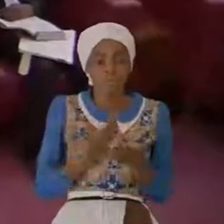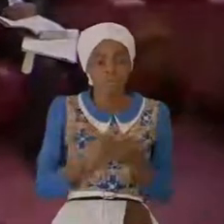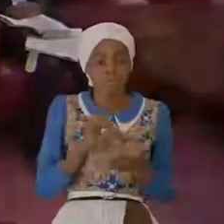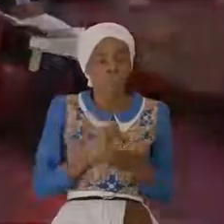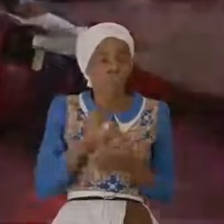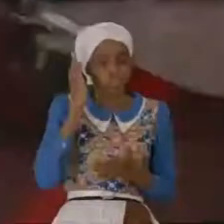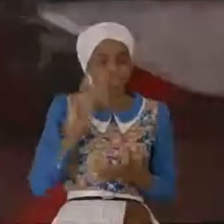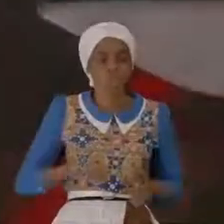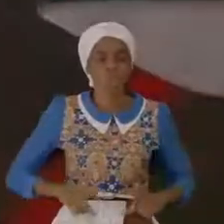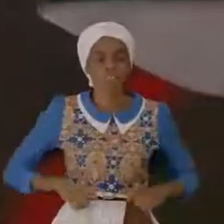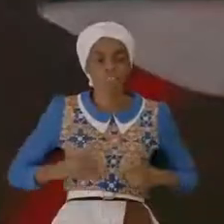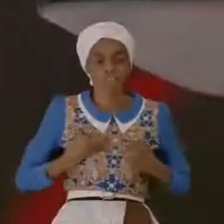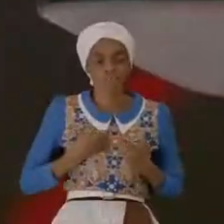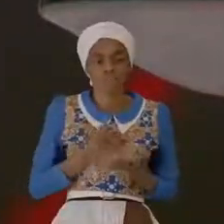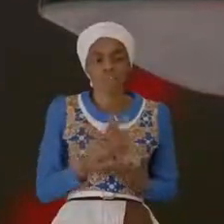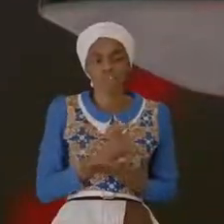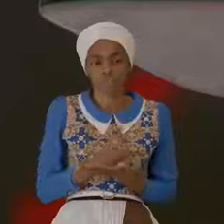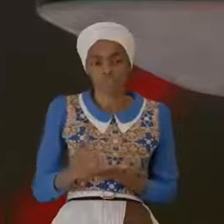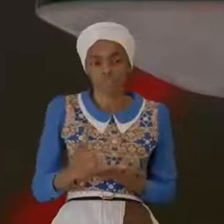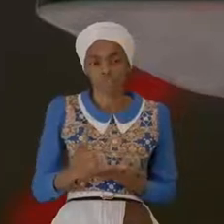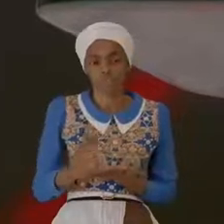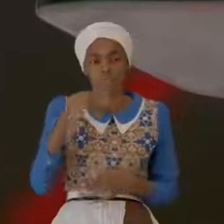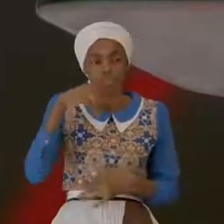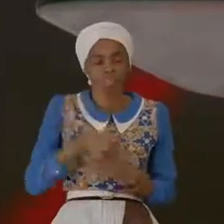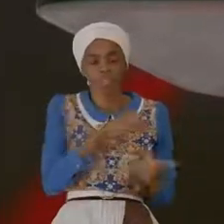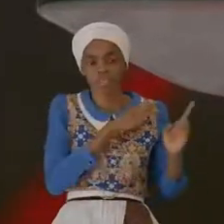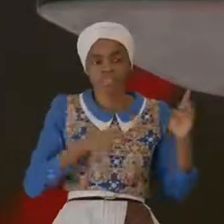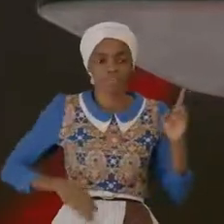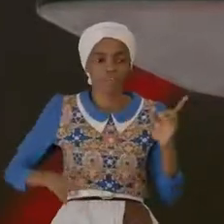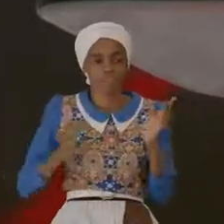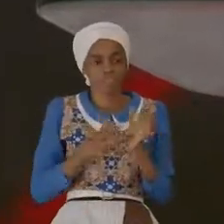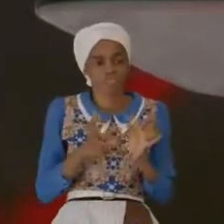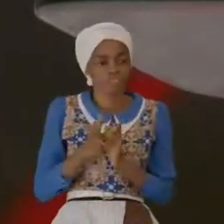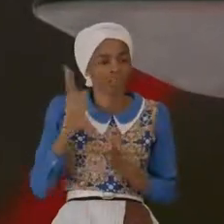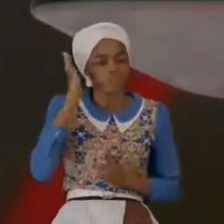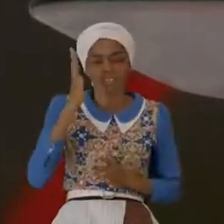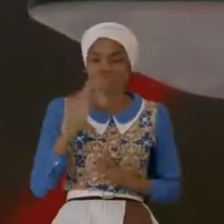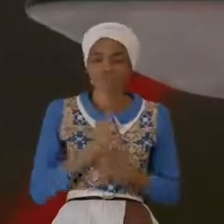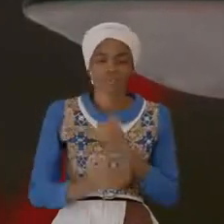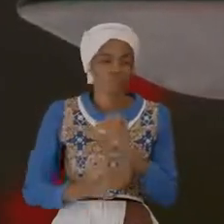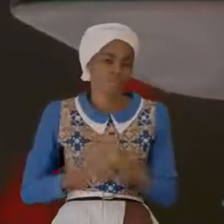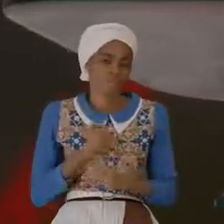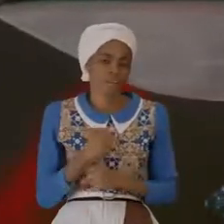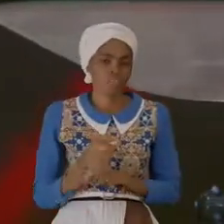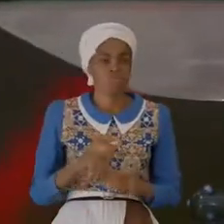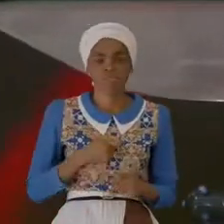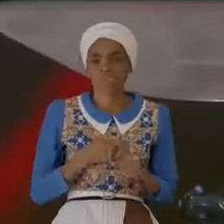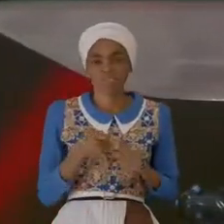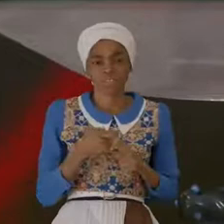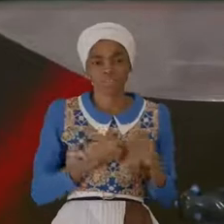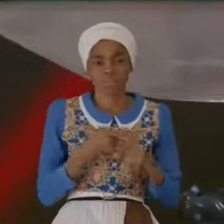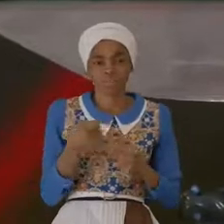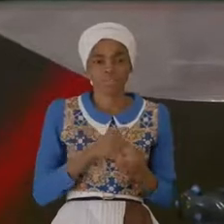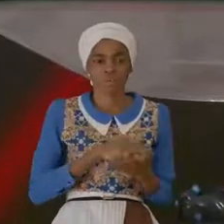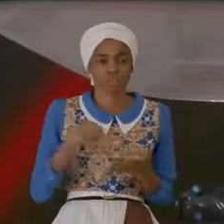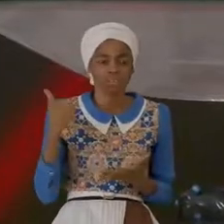qui veulent vivre pieusement en Jésus-Christ seront persécutés.